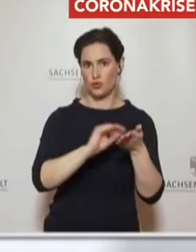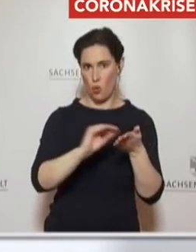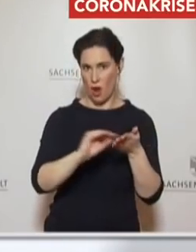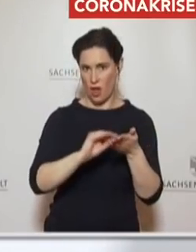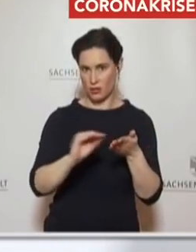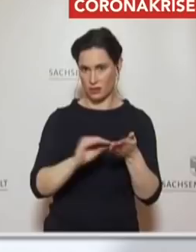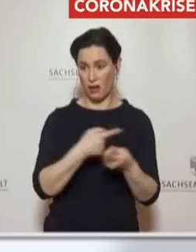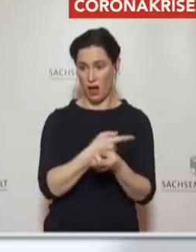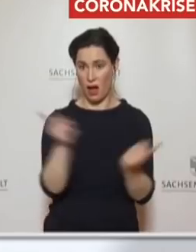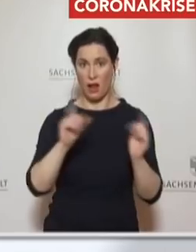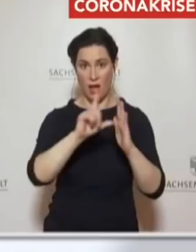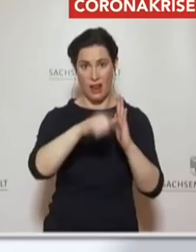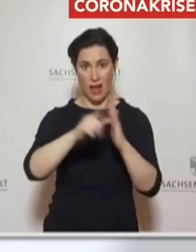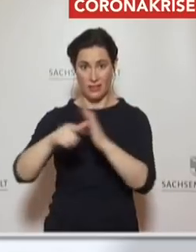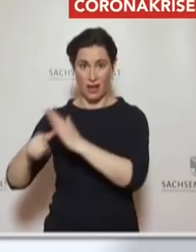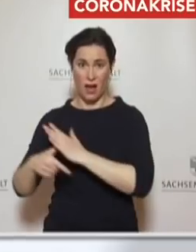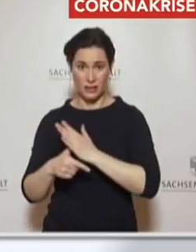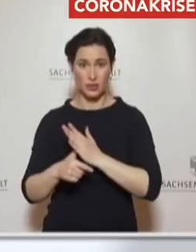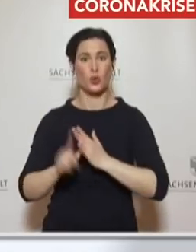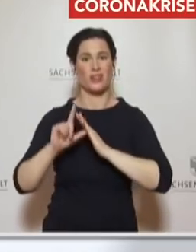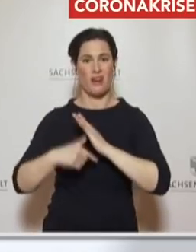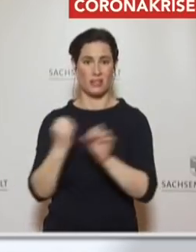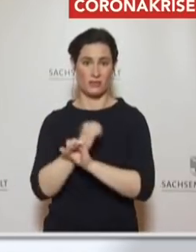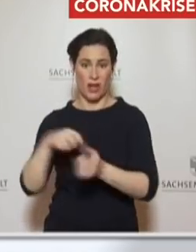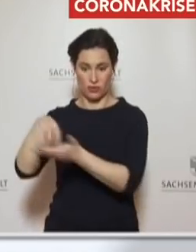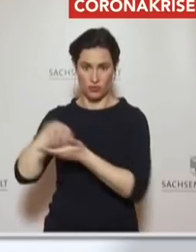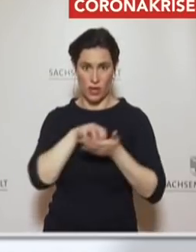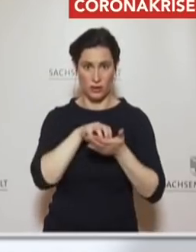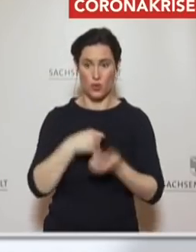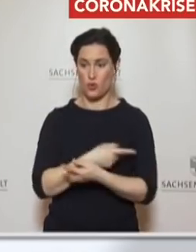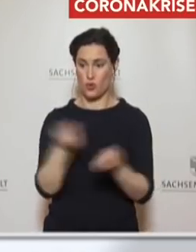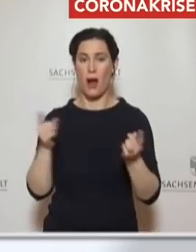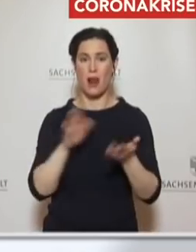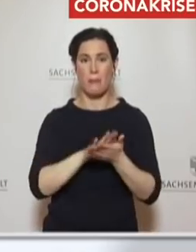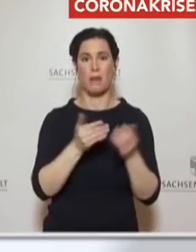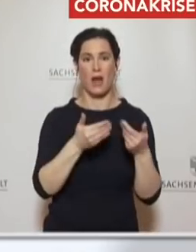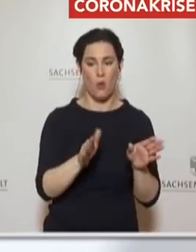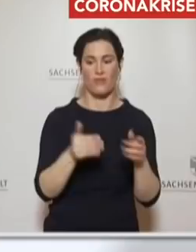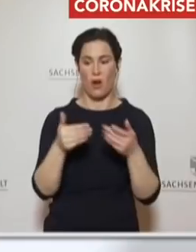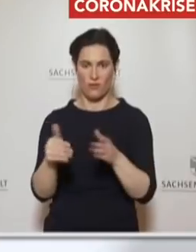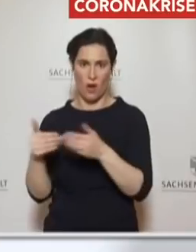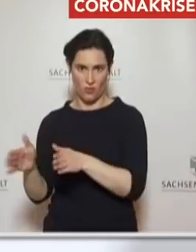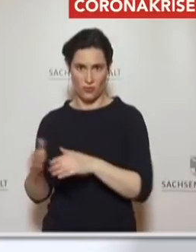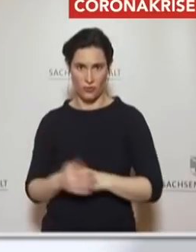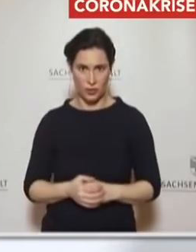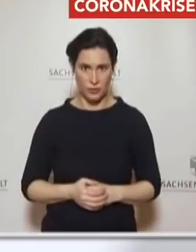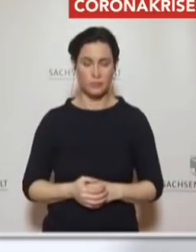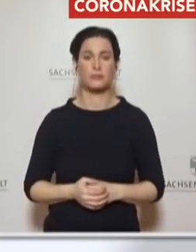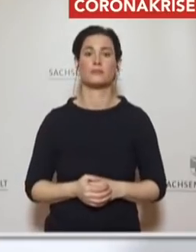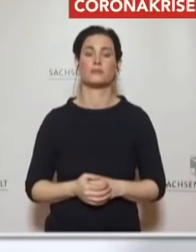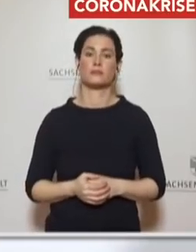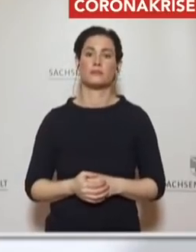allen Landkreisen und kreisfreien Städten weiterhin in Betrieb halten. Und